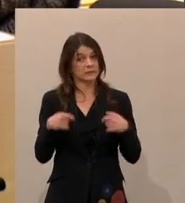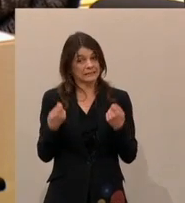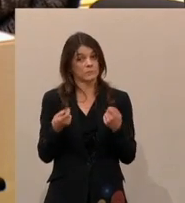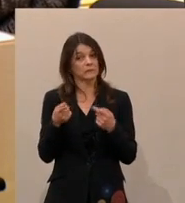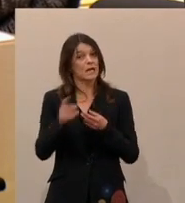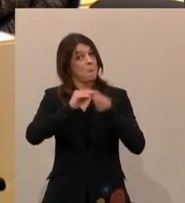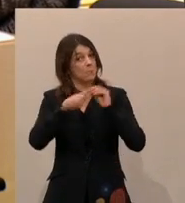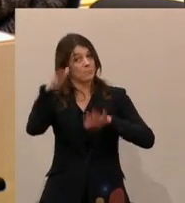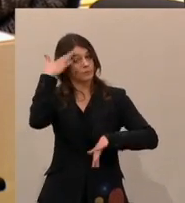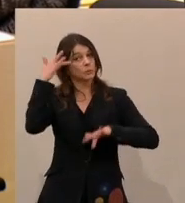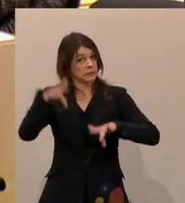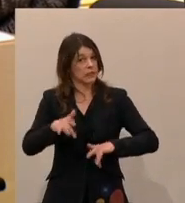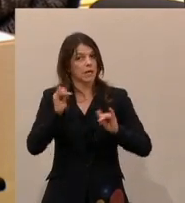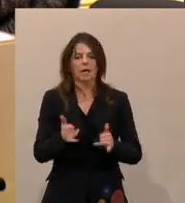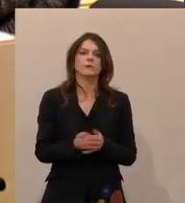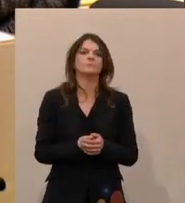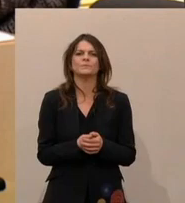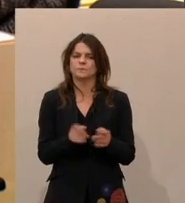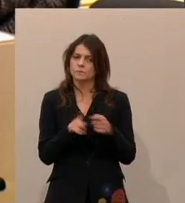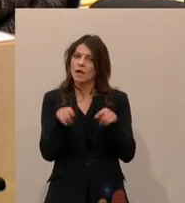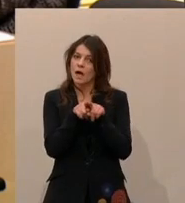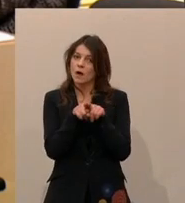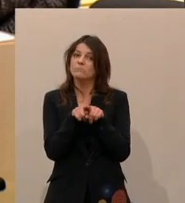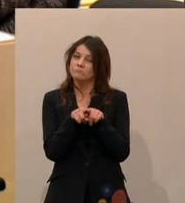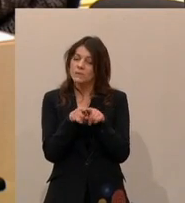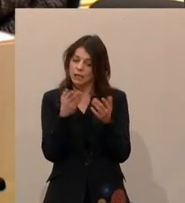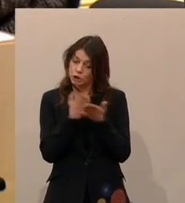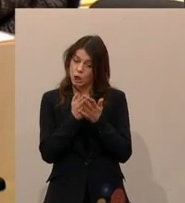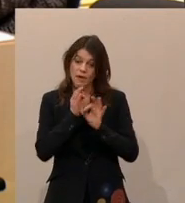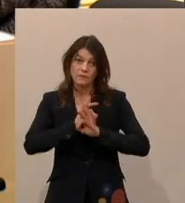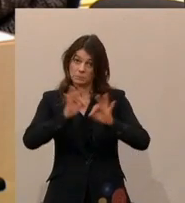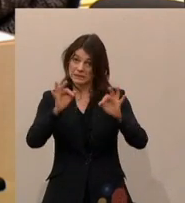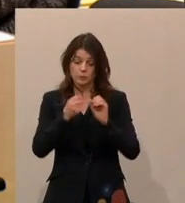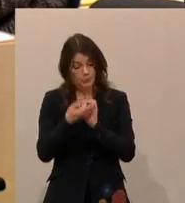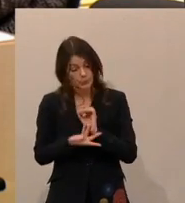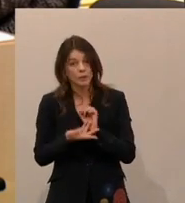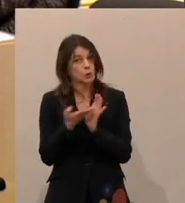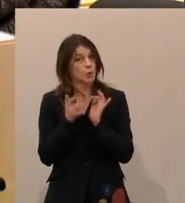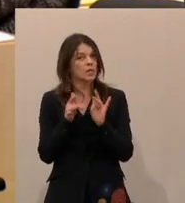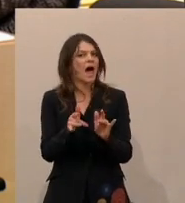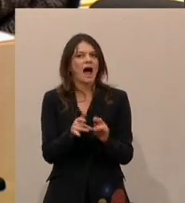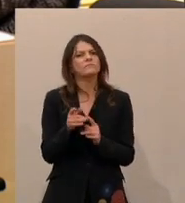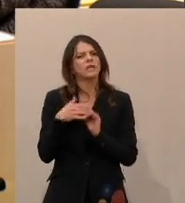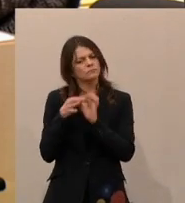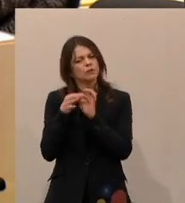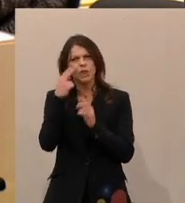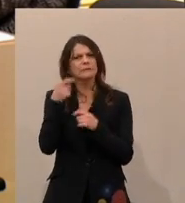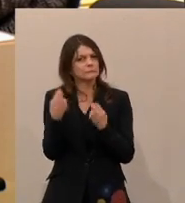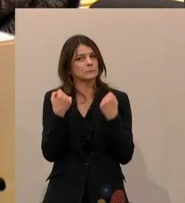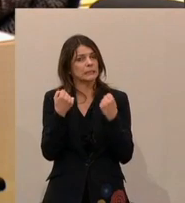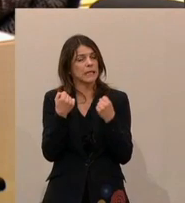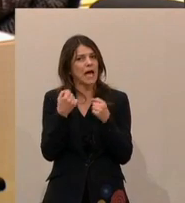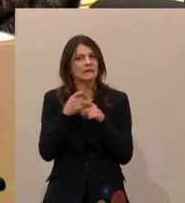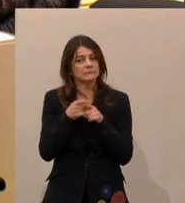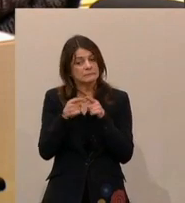entsprechendes Problembewusstsein und auch entsprechende Verbesserungsansätze im Zusammenhang mit Sicherheitslücken gibt,